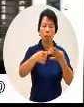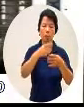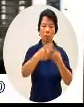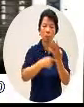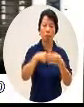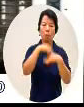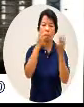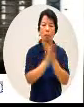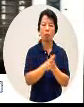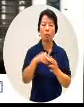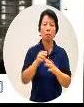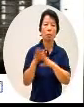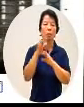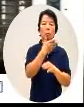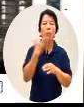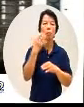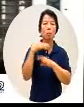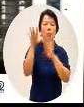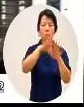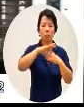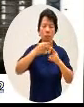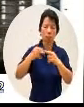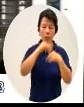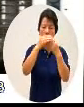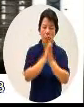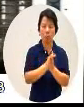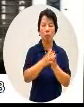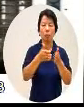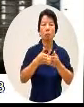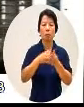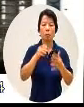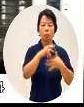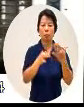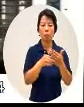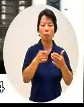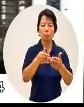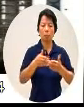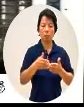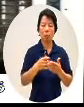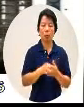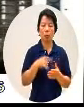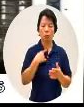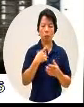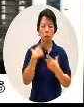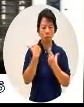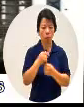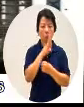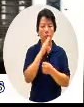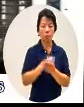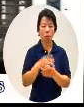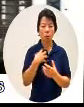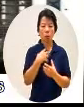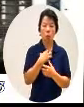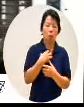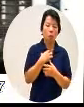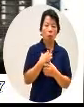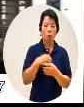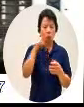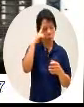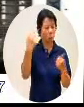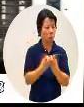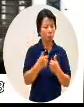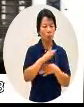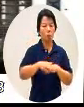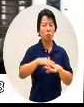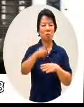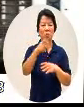徵收自治條例我看到這個條例我原先其實是蠻反感的因為我覺得